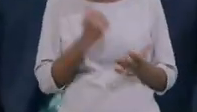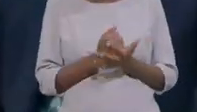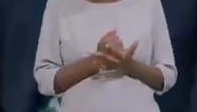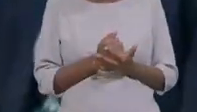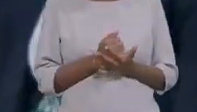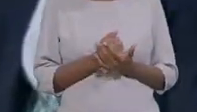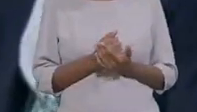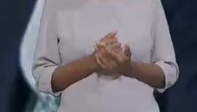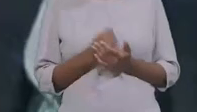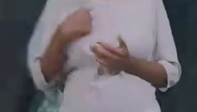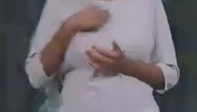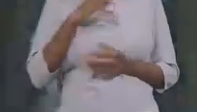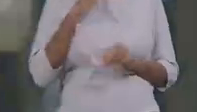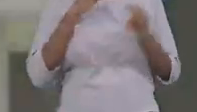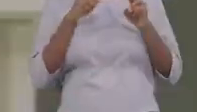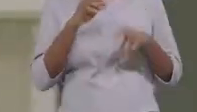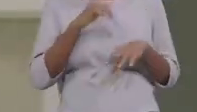Jésus.